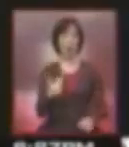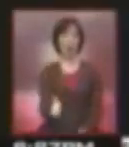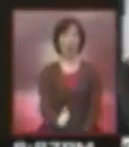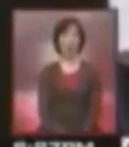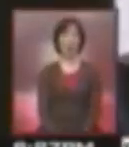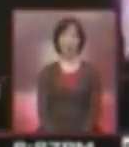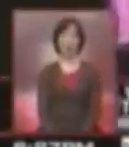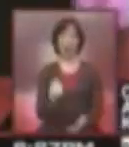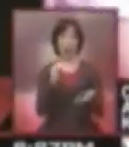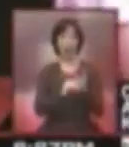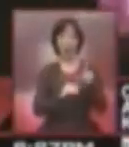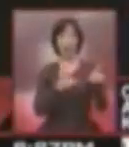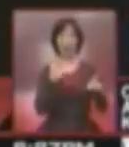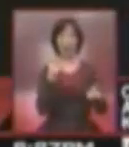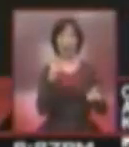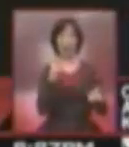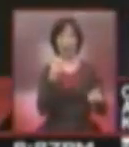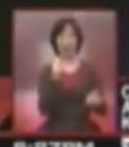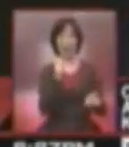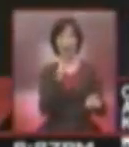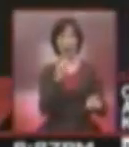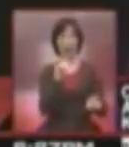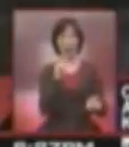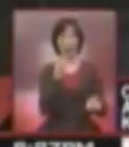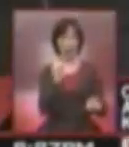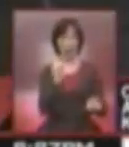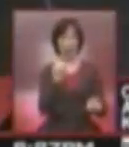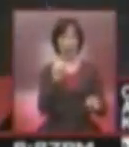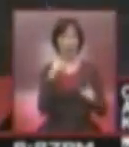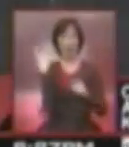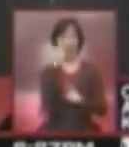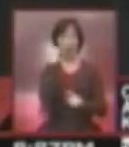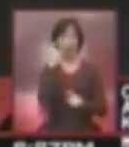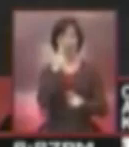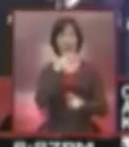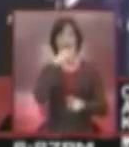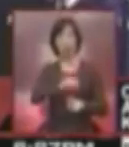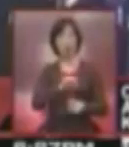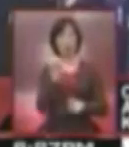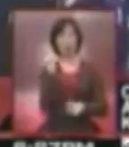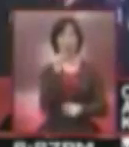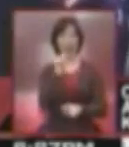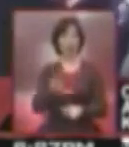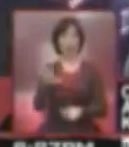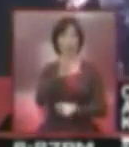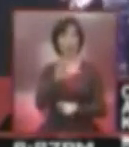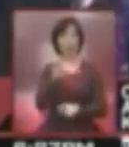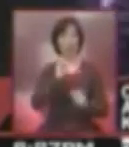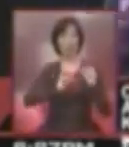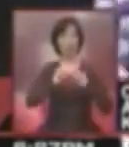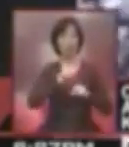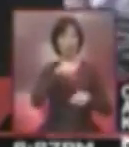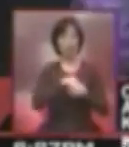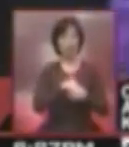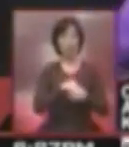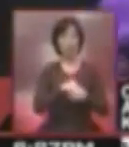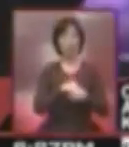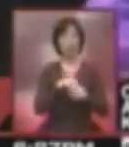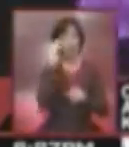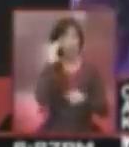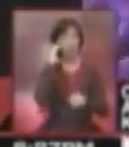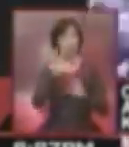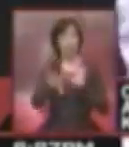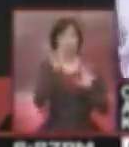muli na namang nagbigay karangalan si Charice sa Pilipinas. Nanalo si Charice bilang favorite Asian act sa Nickelodeon Kids' Choice Awards